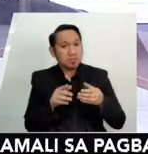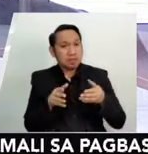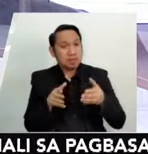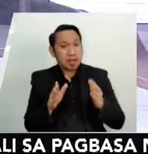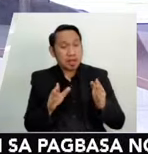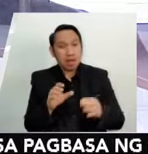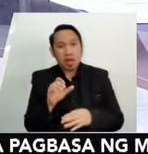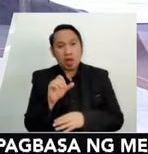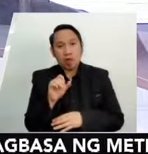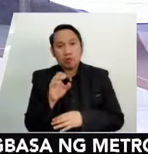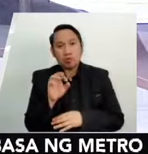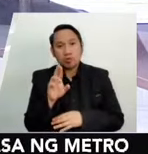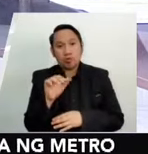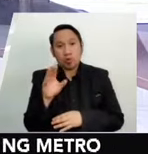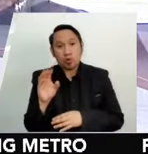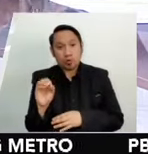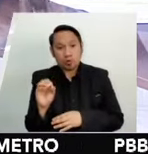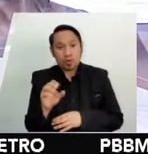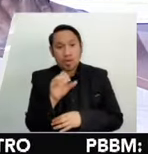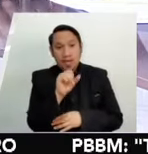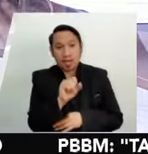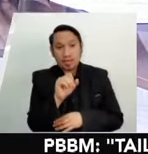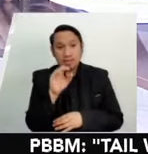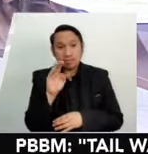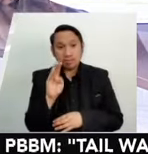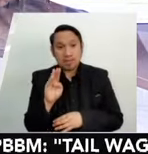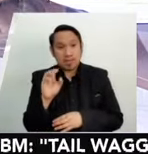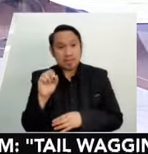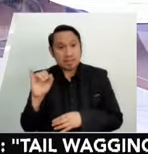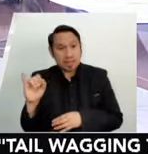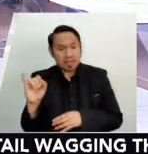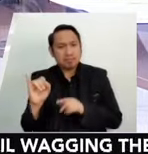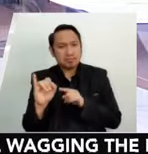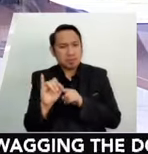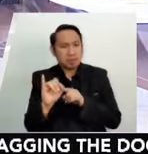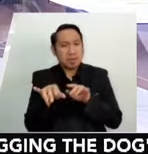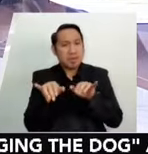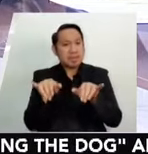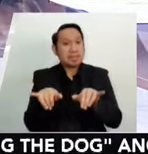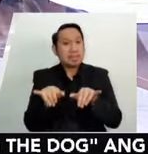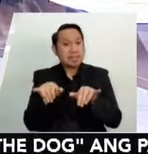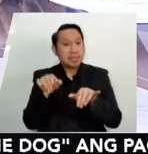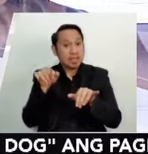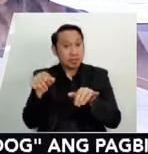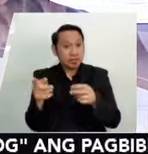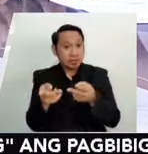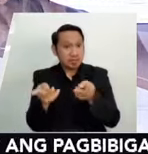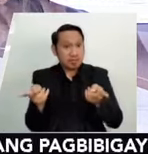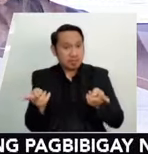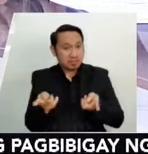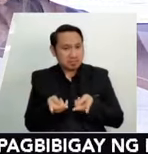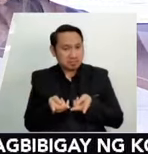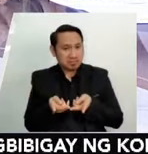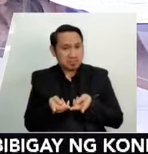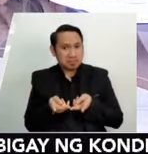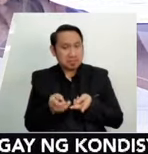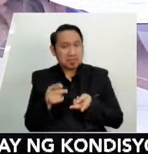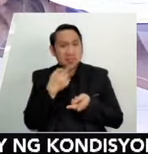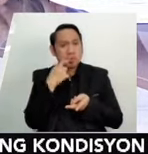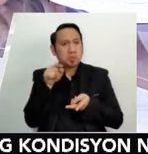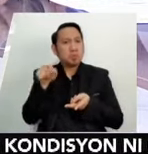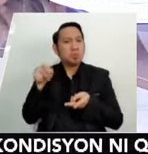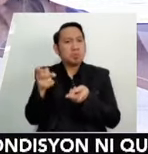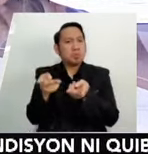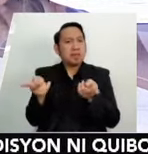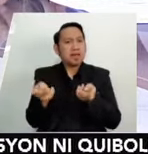Services Incorporated o SBSI na manatili sa Sitio Kapihan na bahagi ng isang protected area sa Surigao del